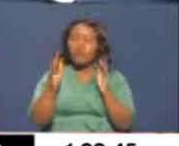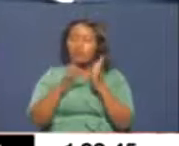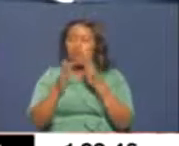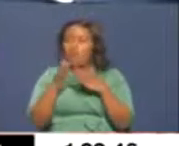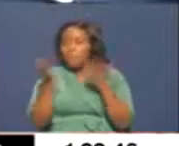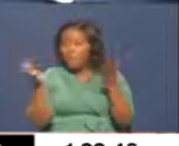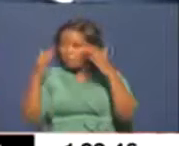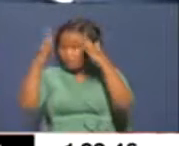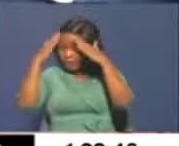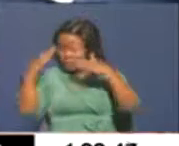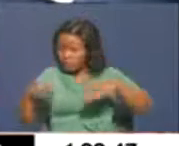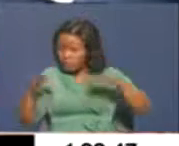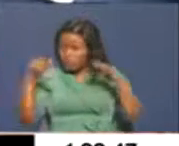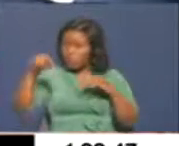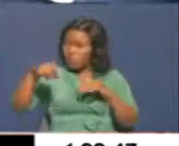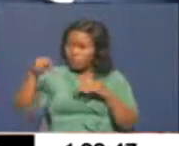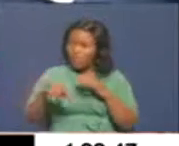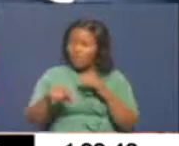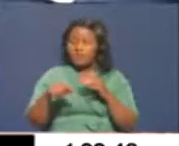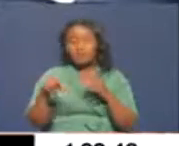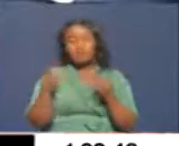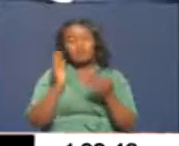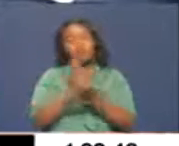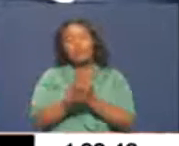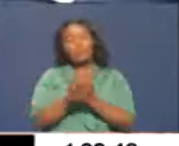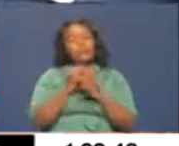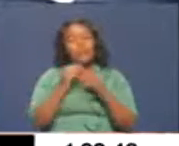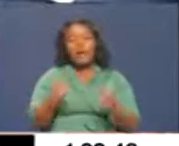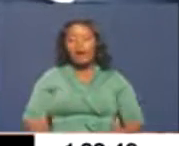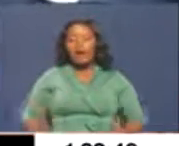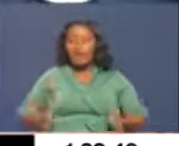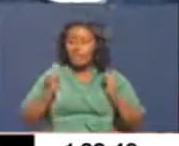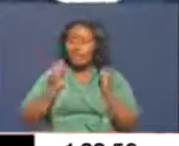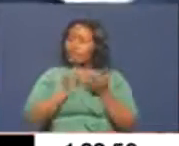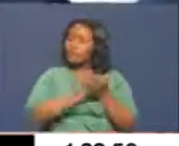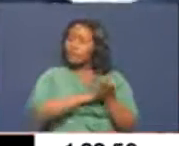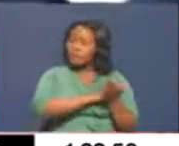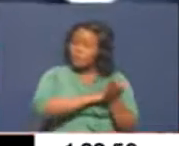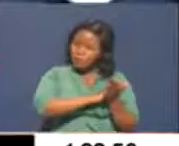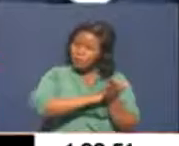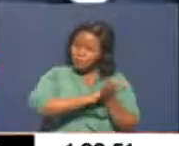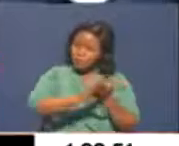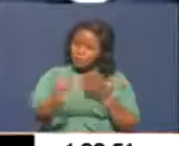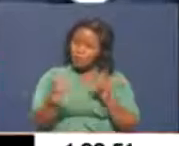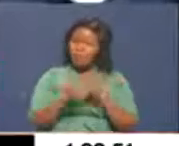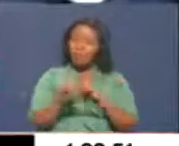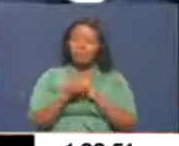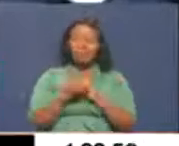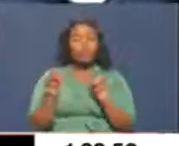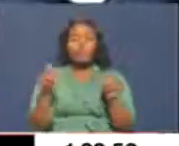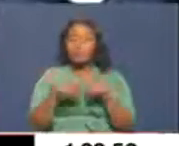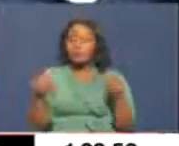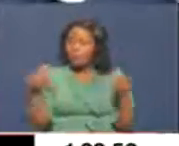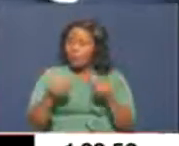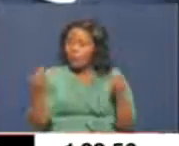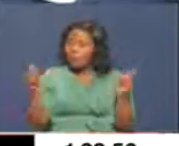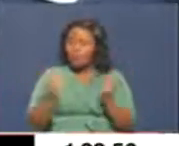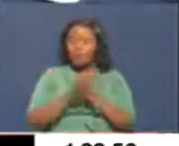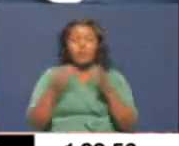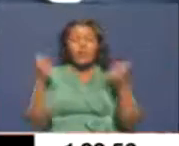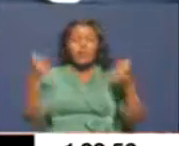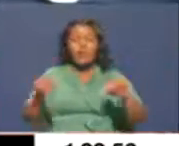inavyotufundisha, basi maisha yetu yatakuwa yamenyoka, yako sawa sawa, na yatakuwa ya sahali, na matatizo yote ya